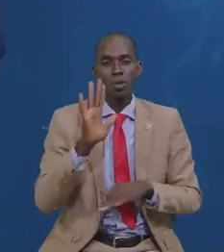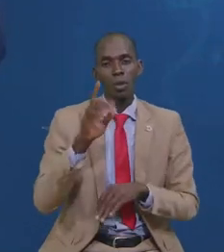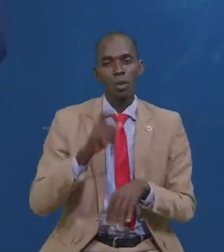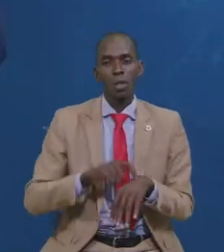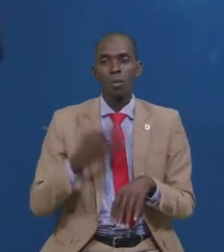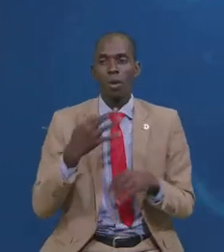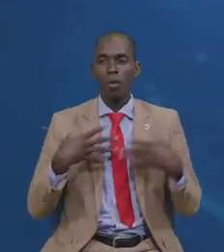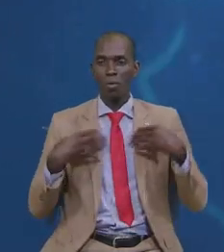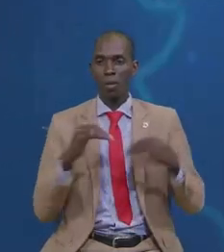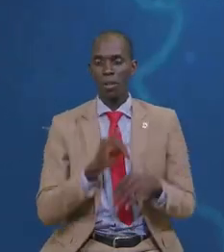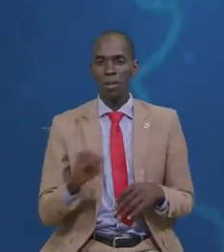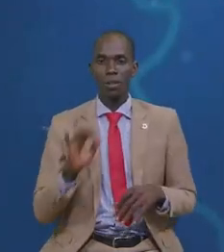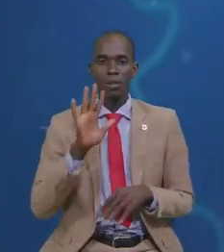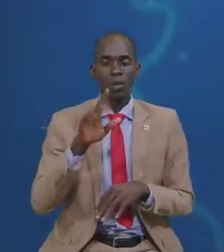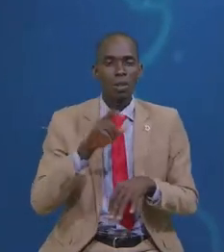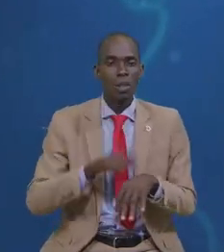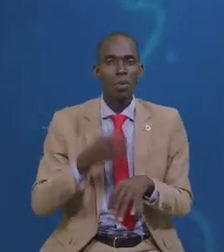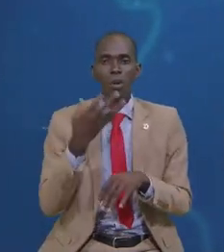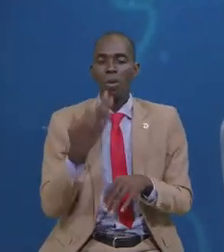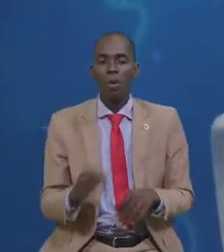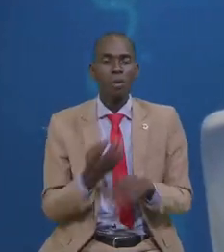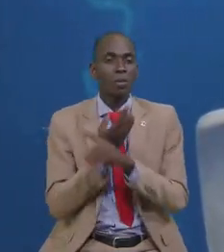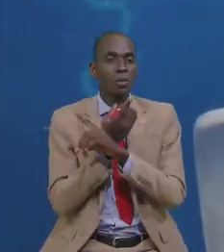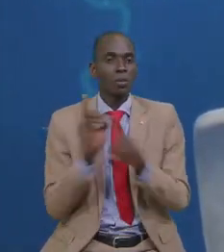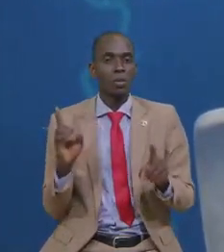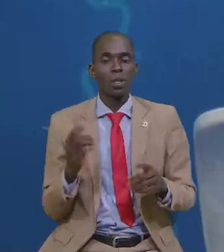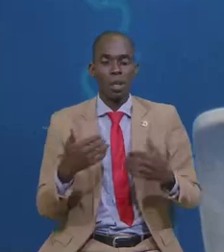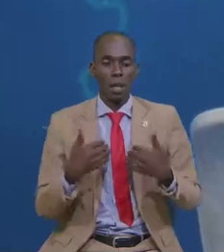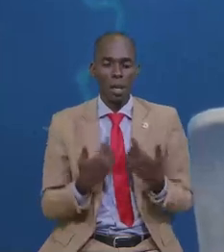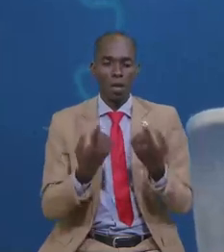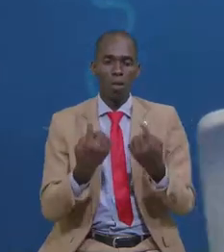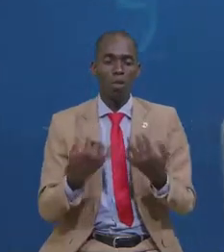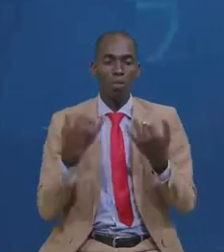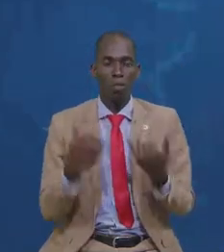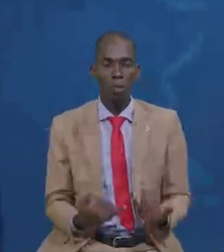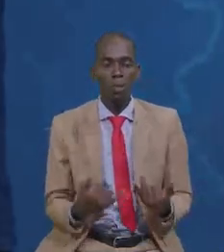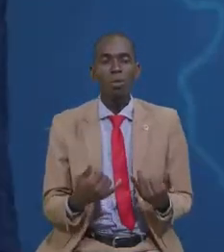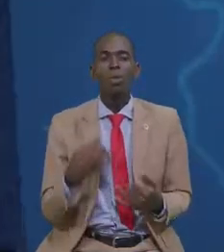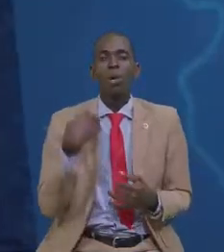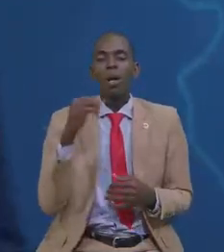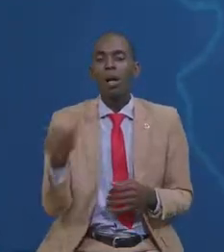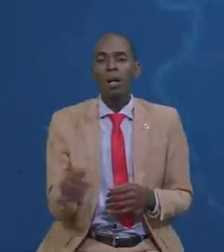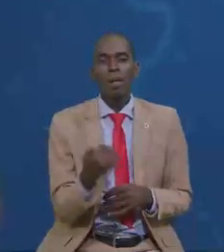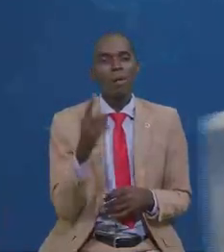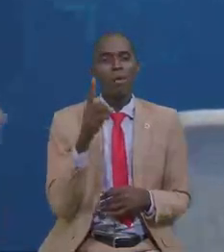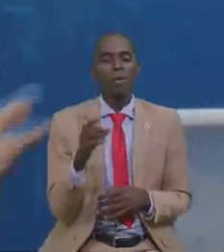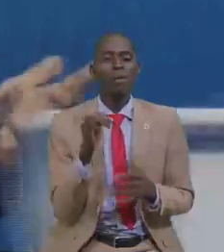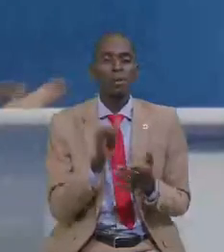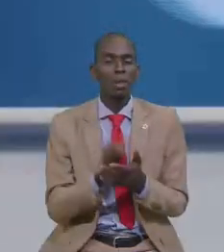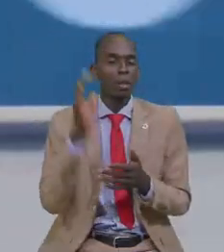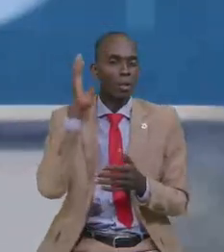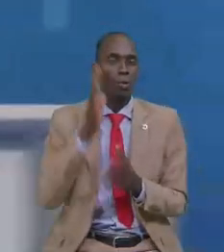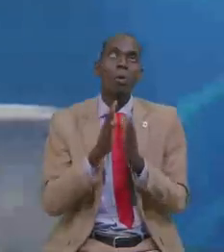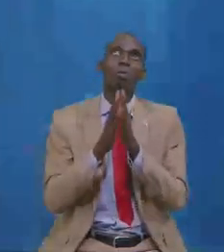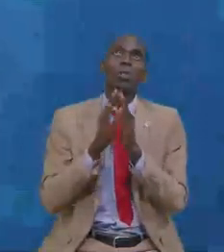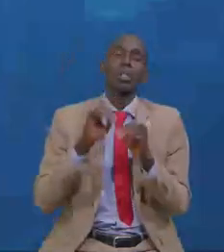liberté, votre heure de guérison, votre heure de délivrance est venue maintenant. L'heure seule